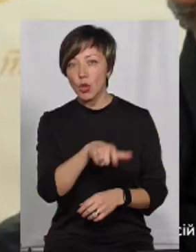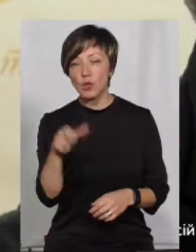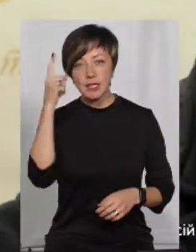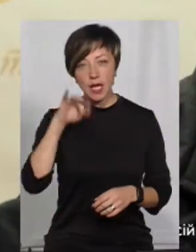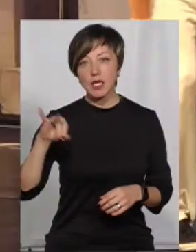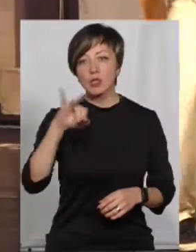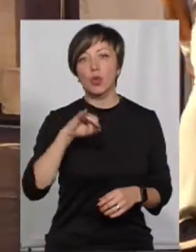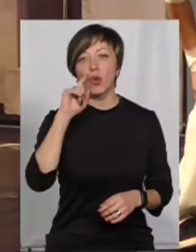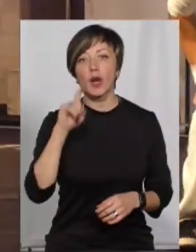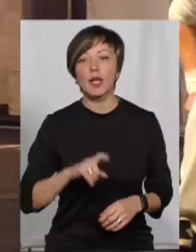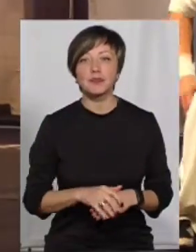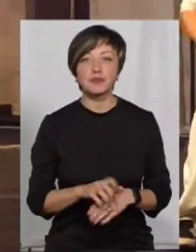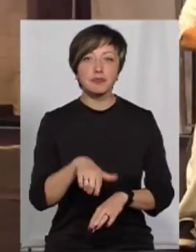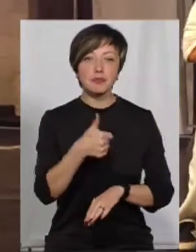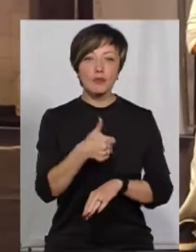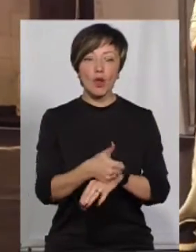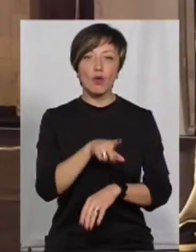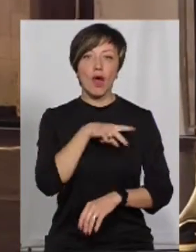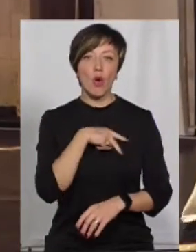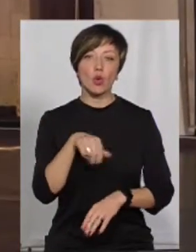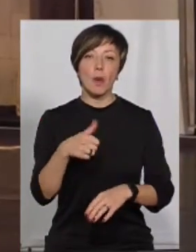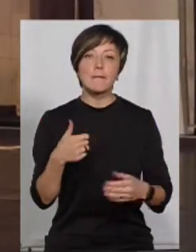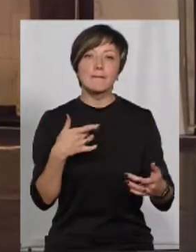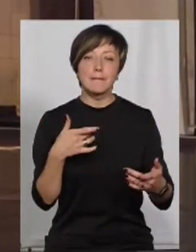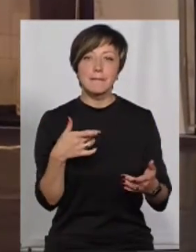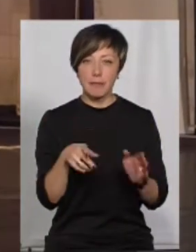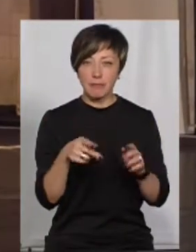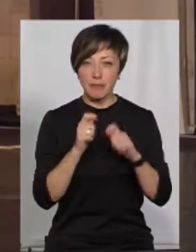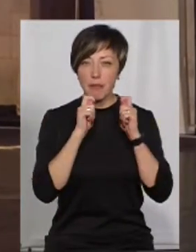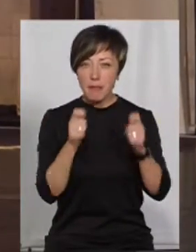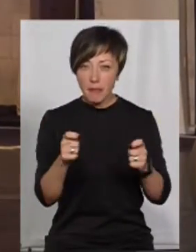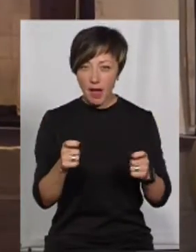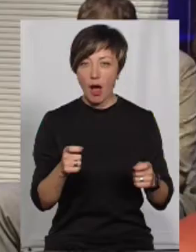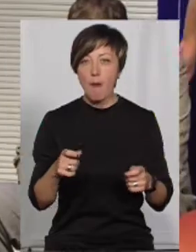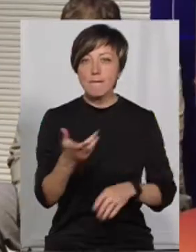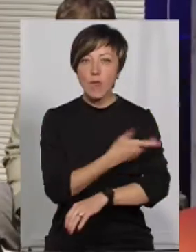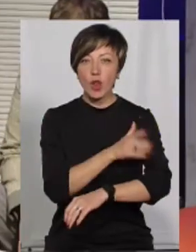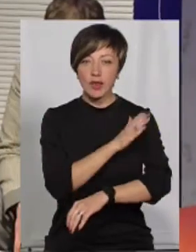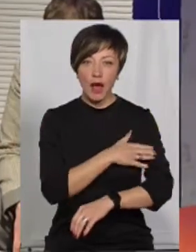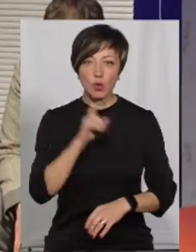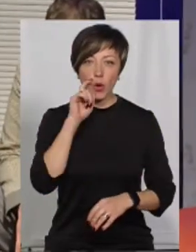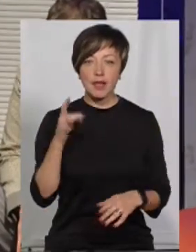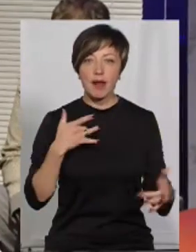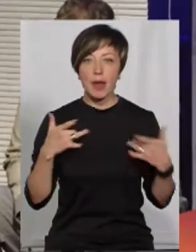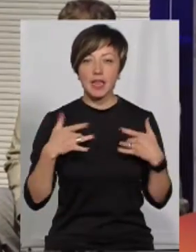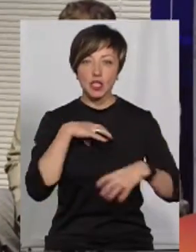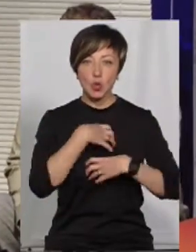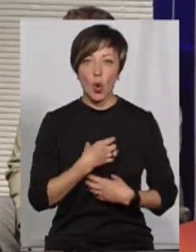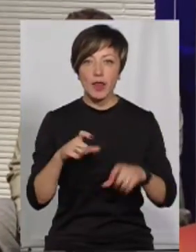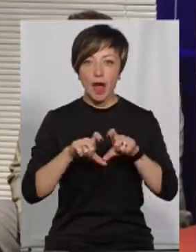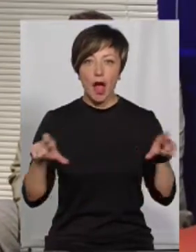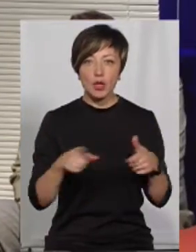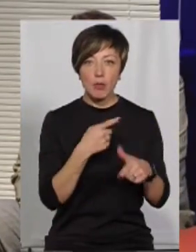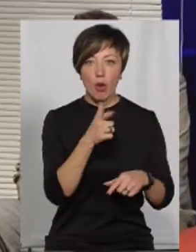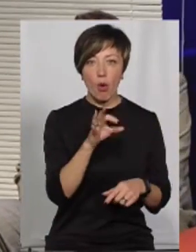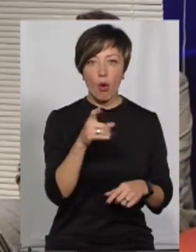знають історію України. Головну нагороду гран-прі фестивалю отримала вистава Полтавського академічного обласного українського музично-драматичного театру імені Миколи